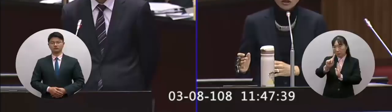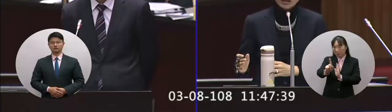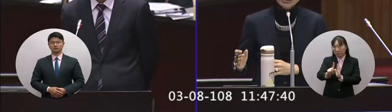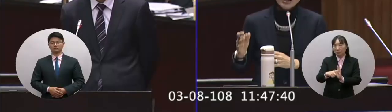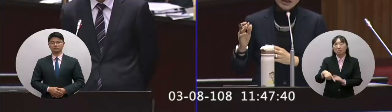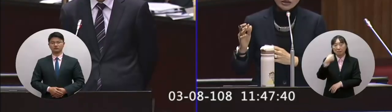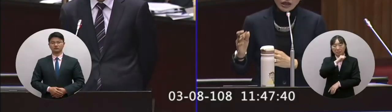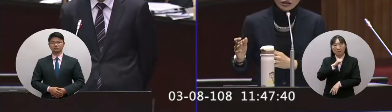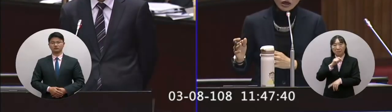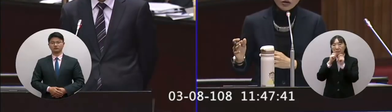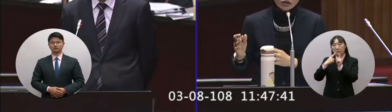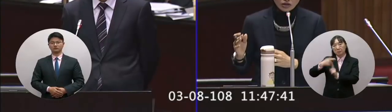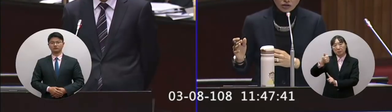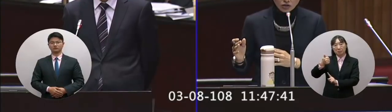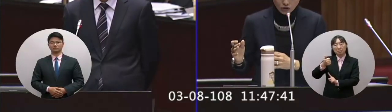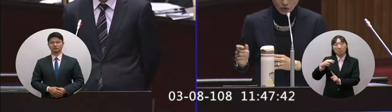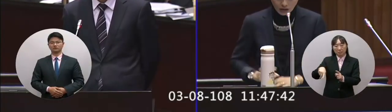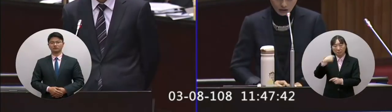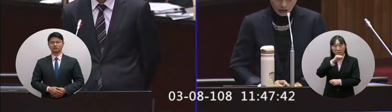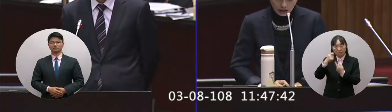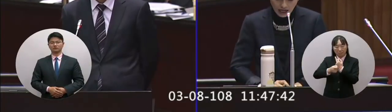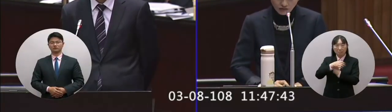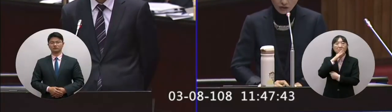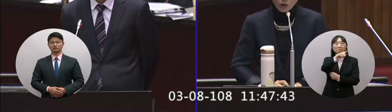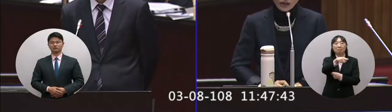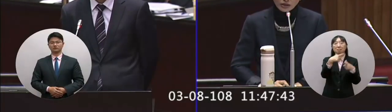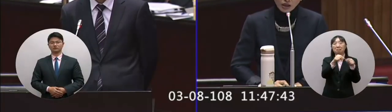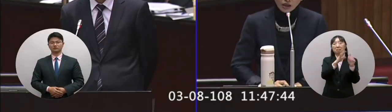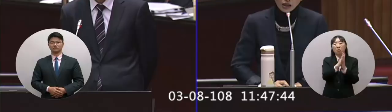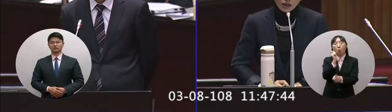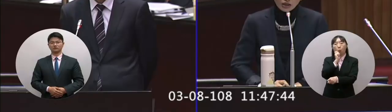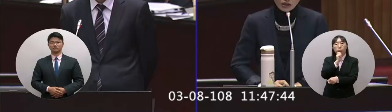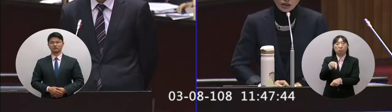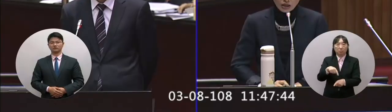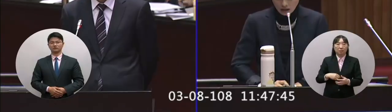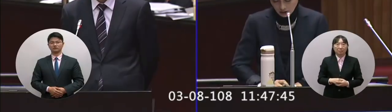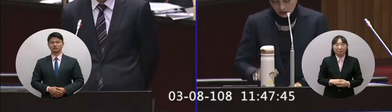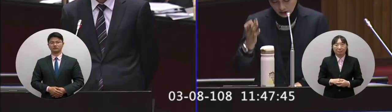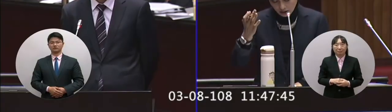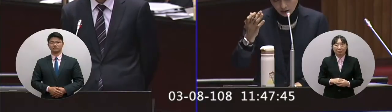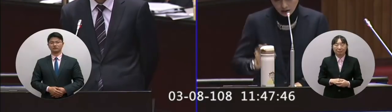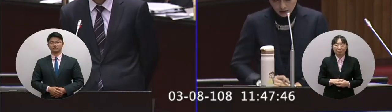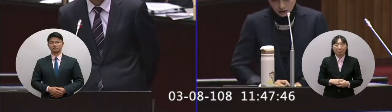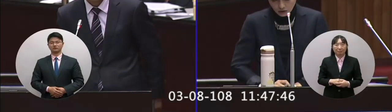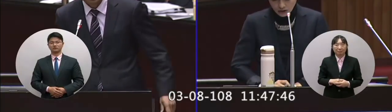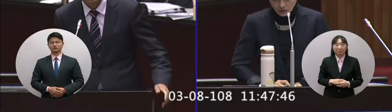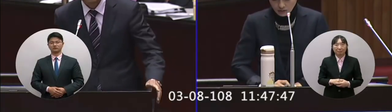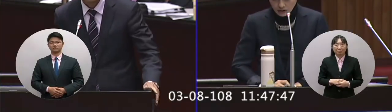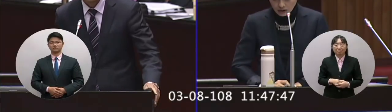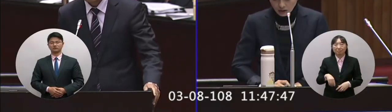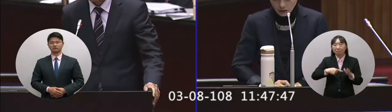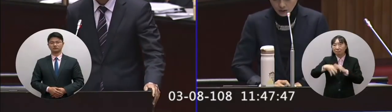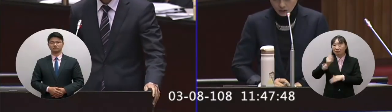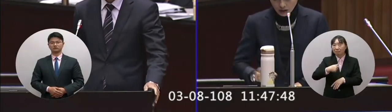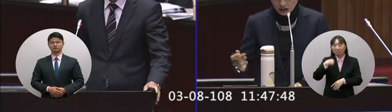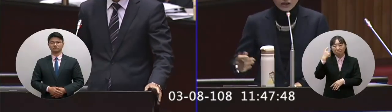质跟台湾的香蕉其实是受到大幅的欢迎哈。这个院长，我